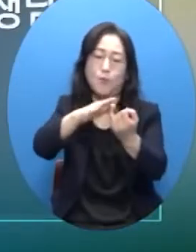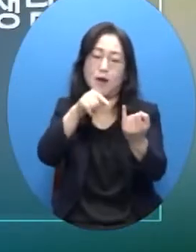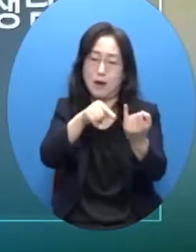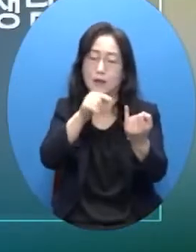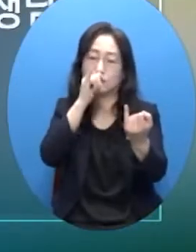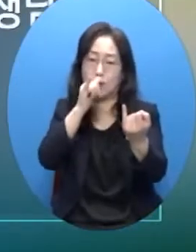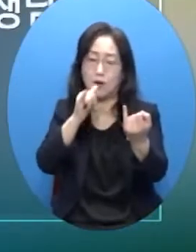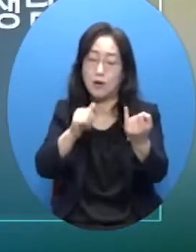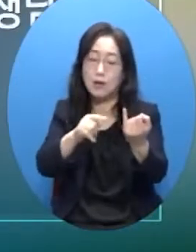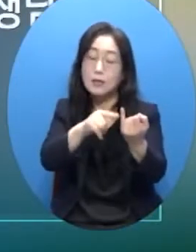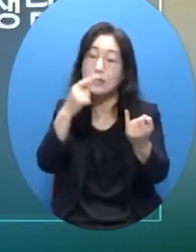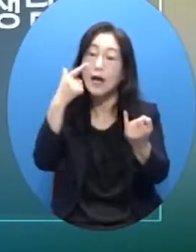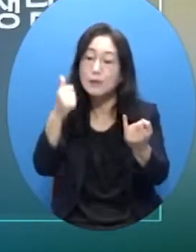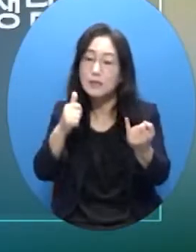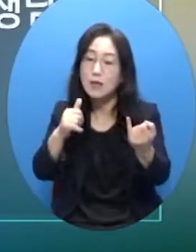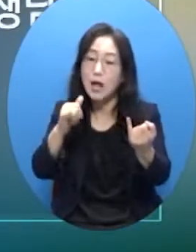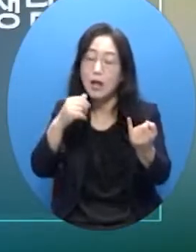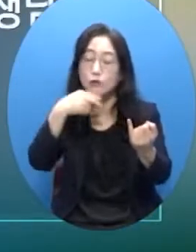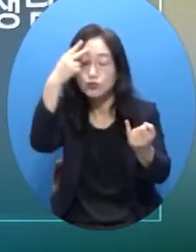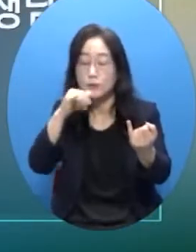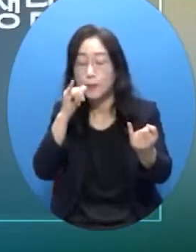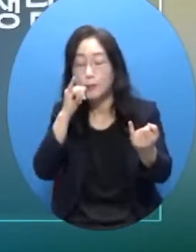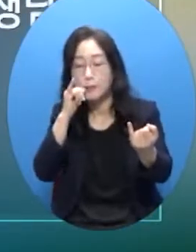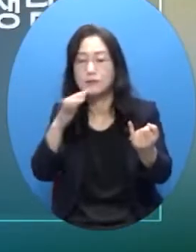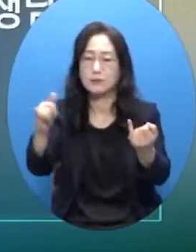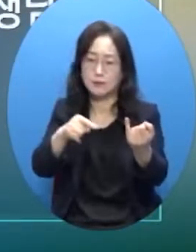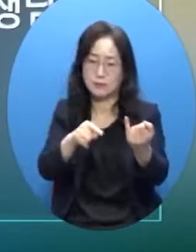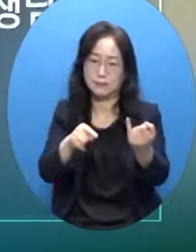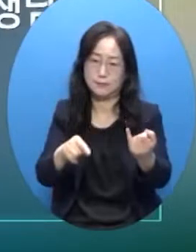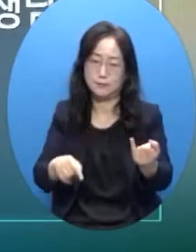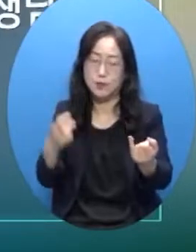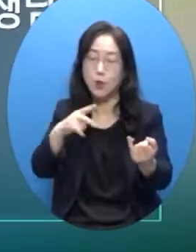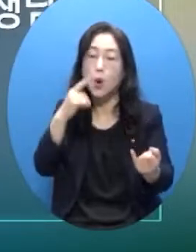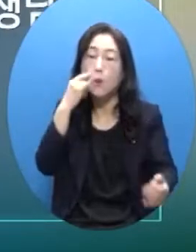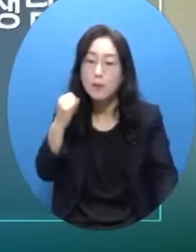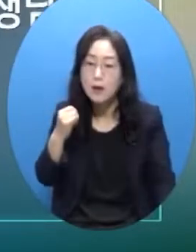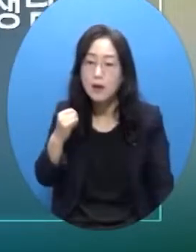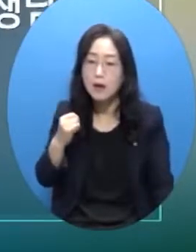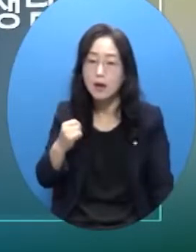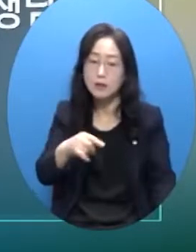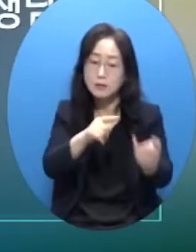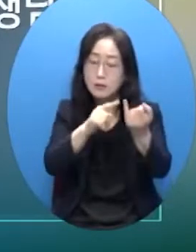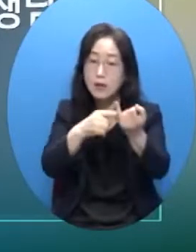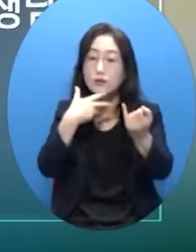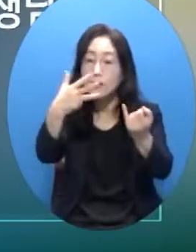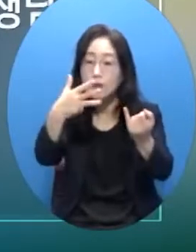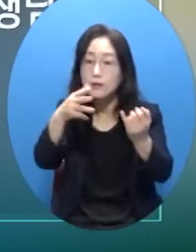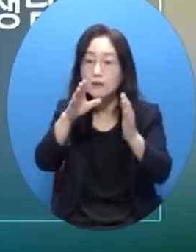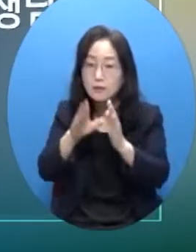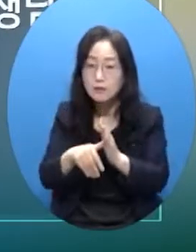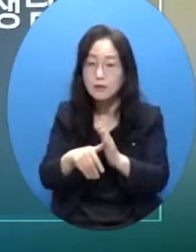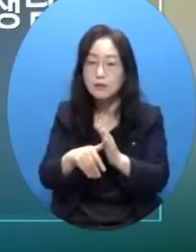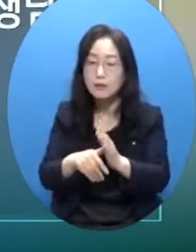또 환율도 1,400원대로 올라가고 다들 힘들다고